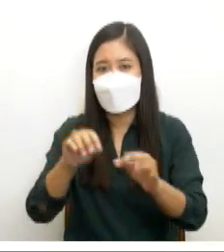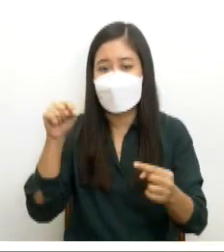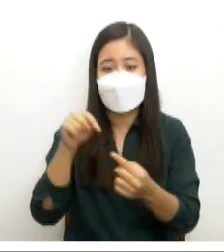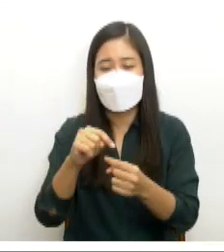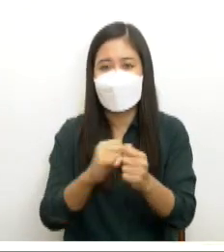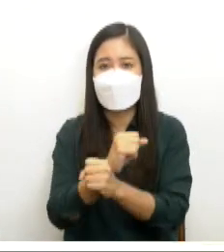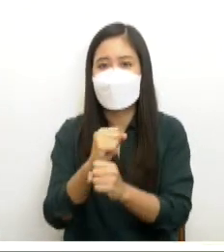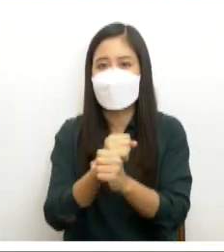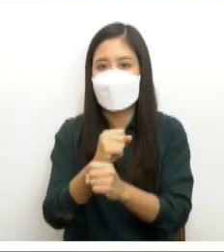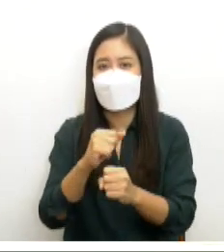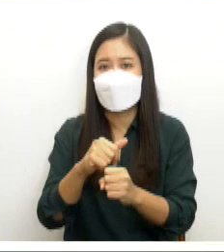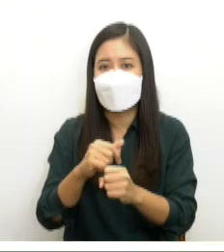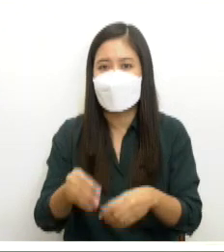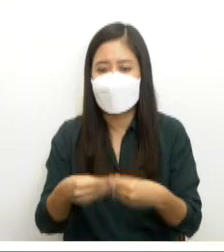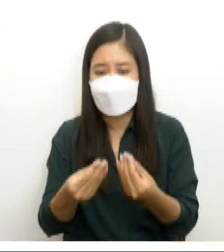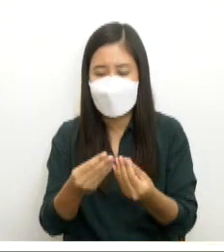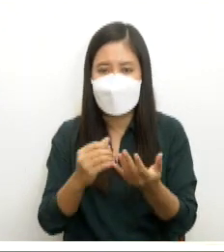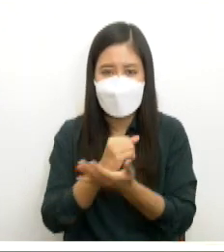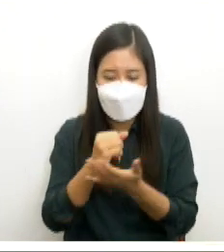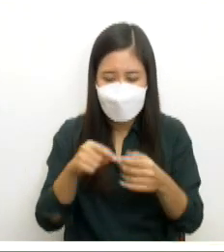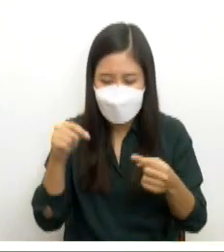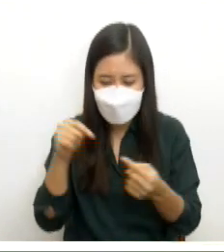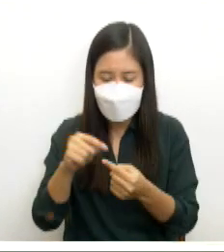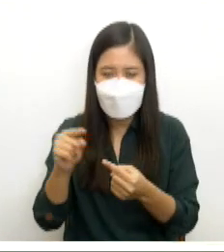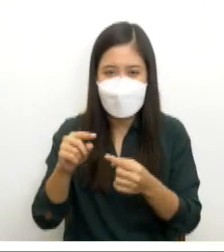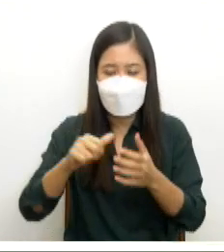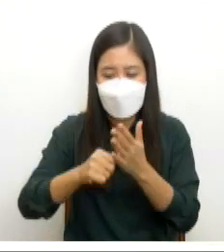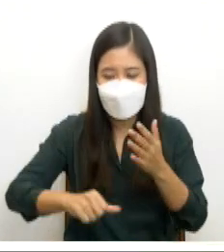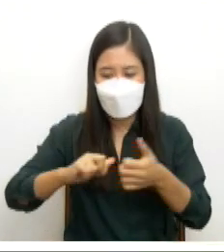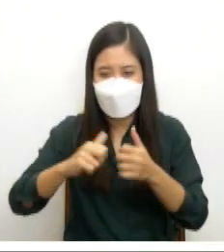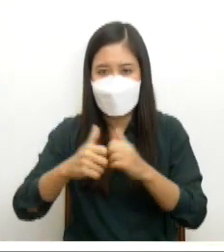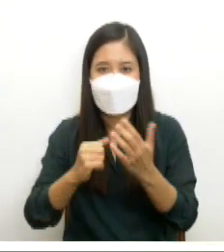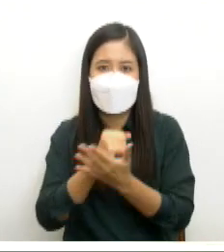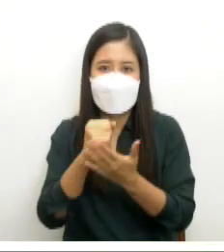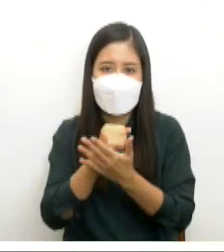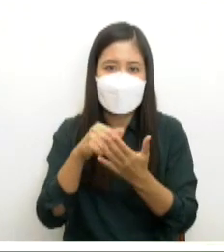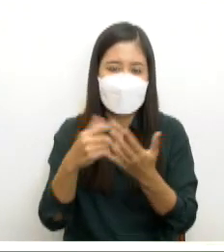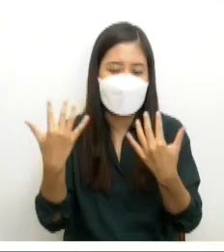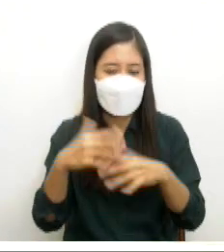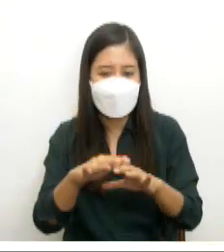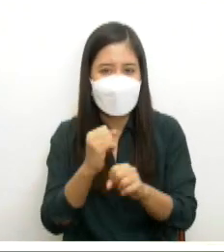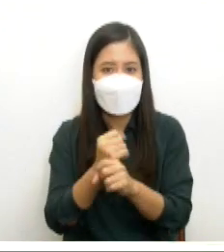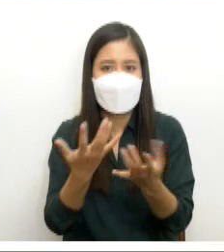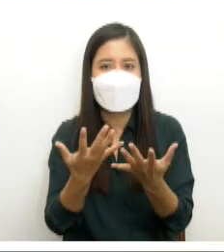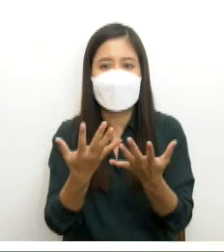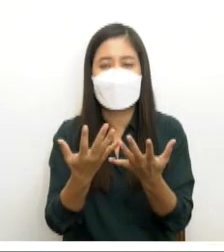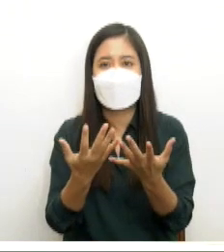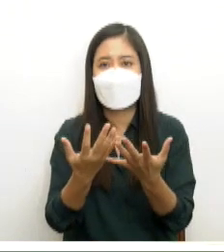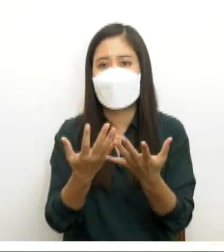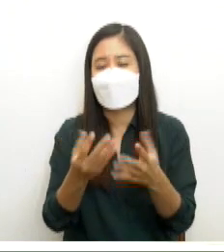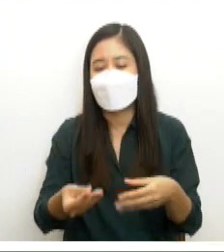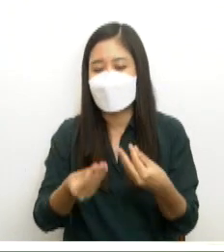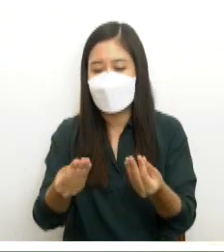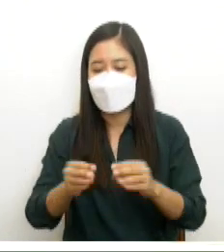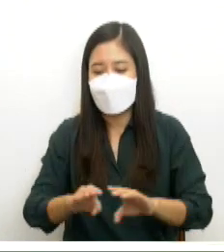กในการที่จะแก้ไขปัญหายาเสพติดร่วมกันรวมไปถึงการสร้างเด็กให้มีวินัย